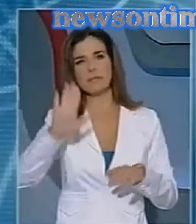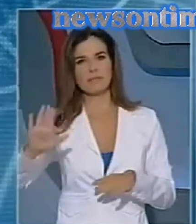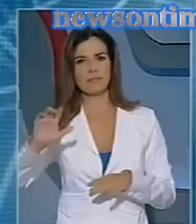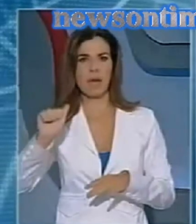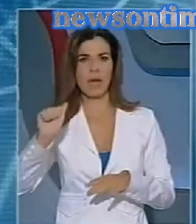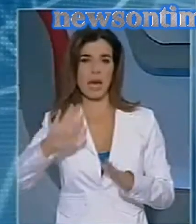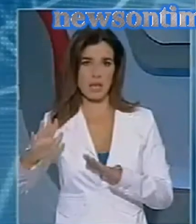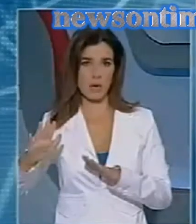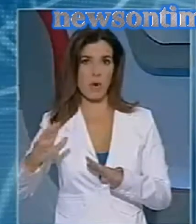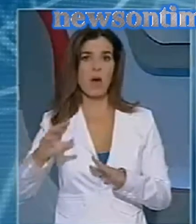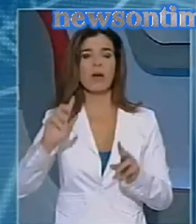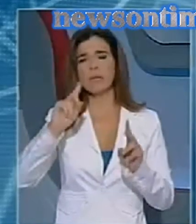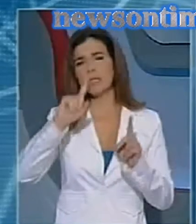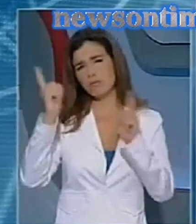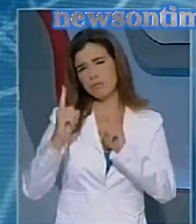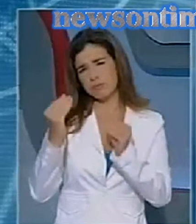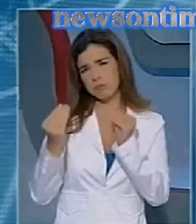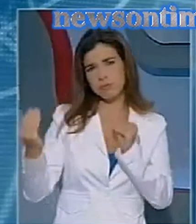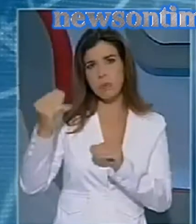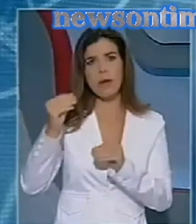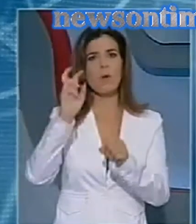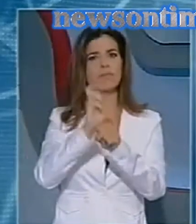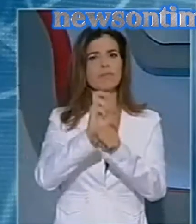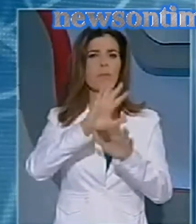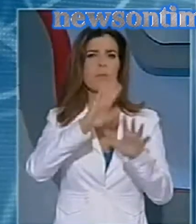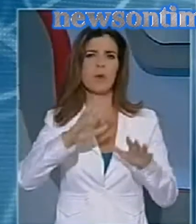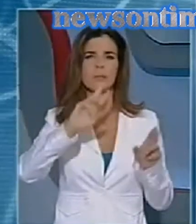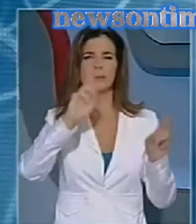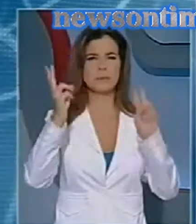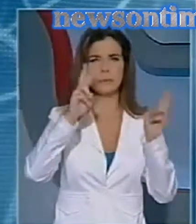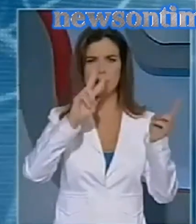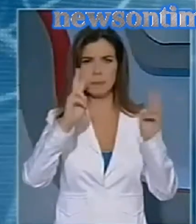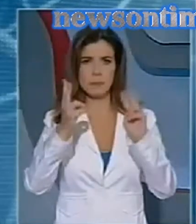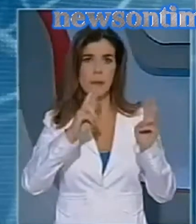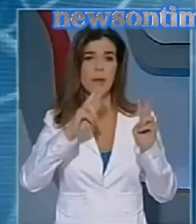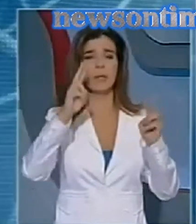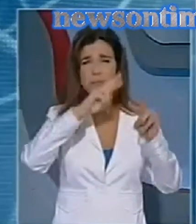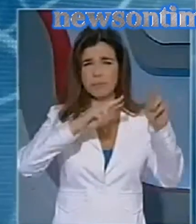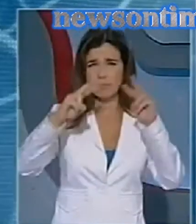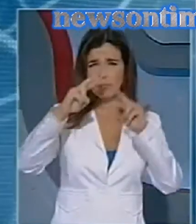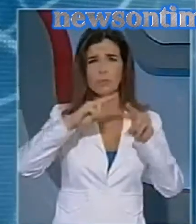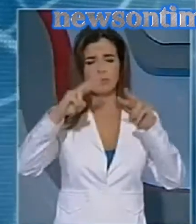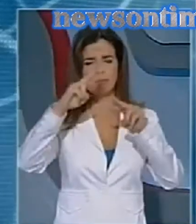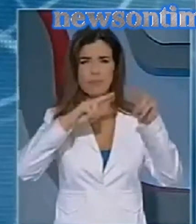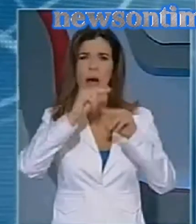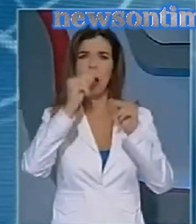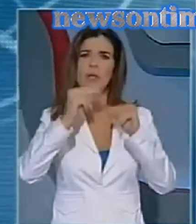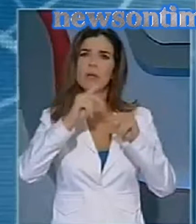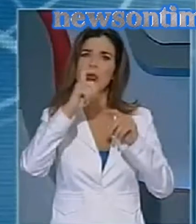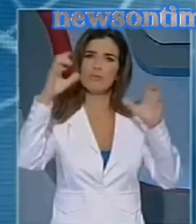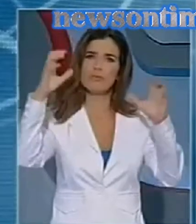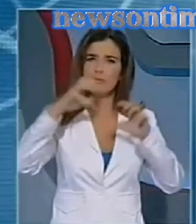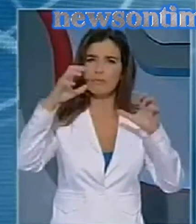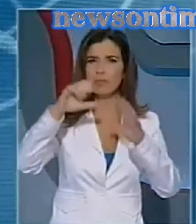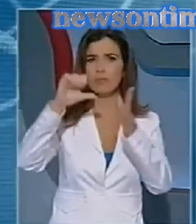ανατολικό Αιγαίο. Τα φαινόμενα κατά τόπους θα είναι έντονα, ενώ στις υπόλοιπες περιοχές άστατος θα είναι ο καιρός, με νεφώσεις που θα πυκνώνουν με τοπικές βροχές